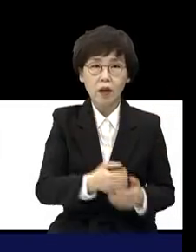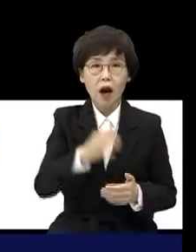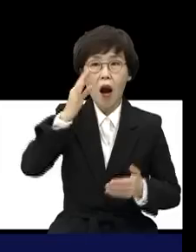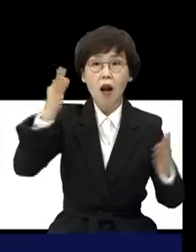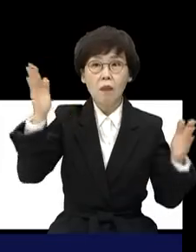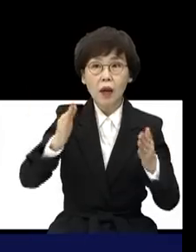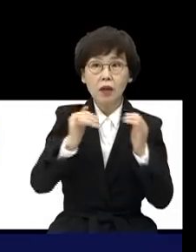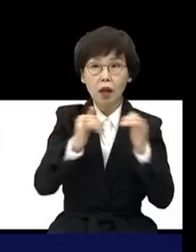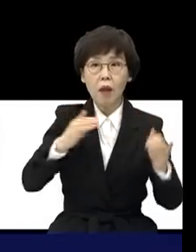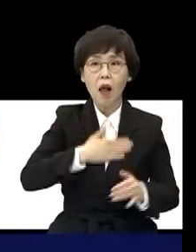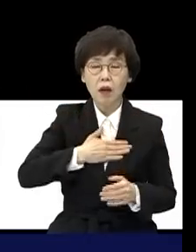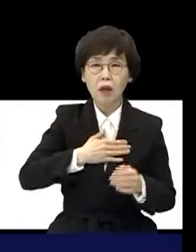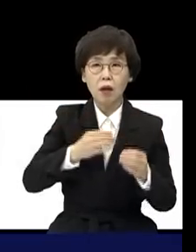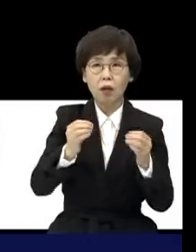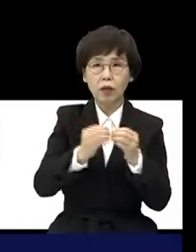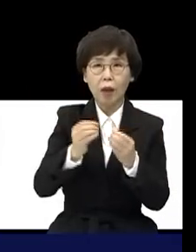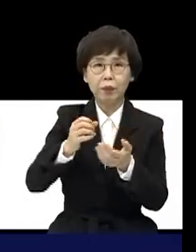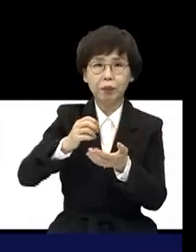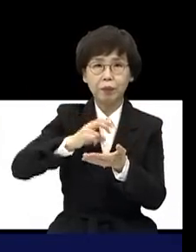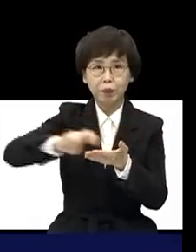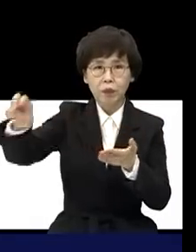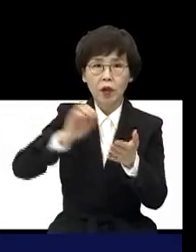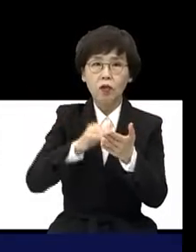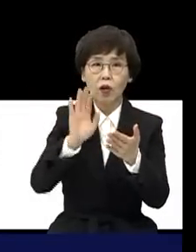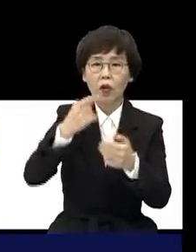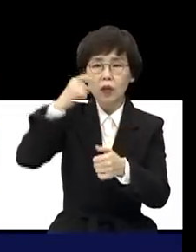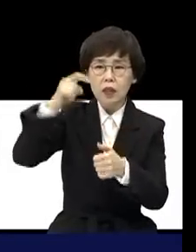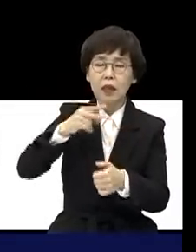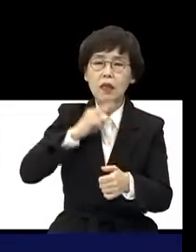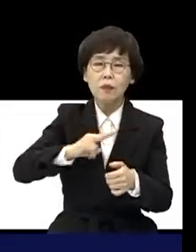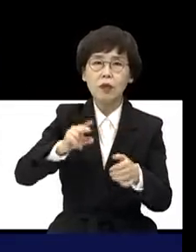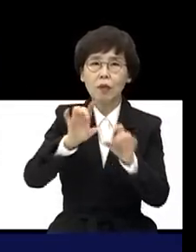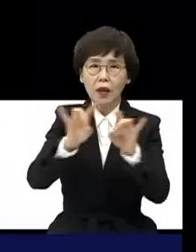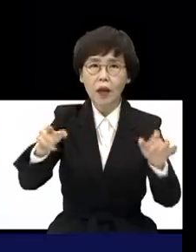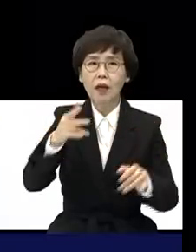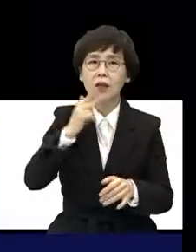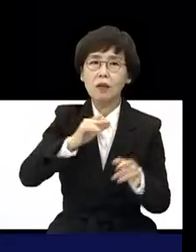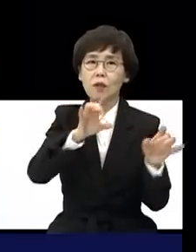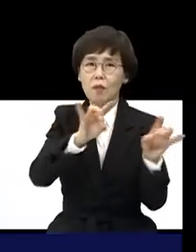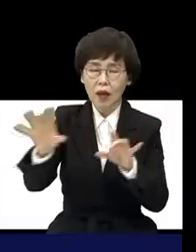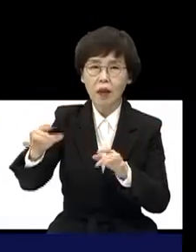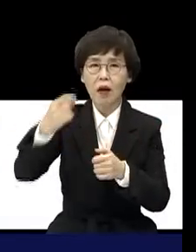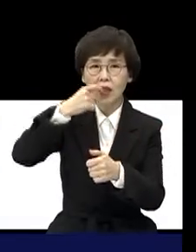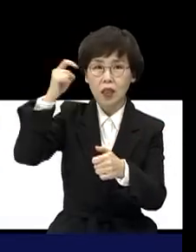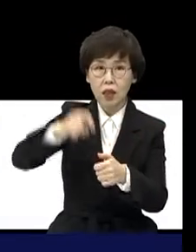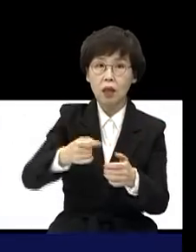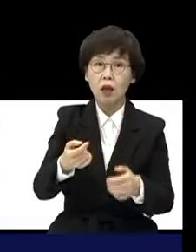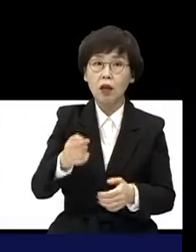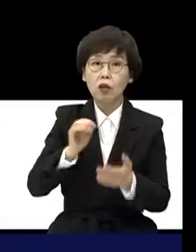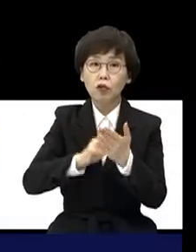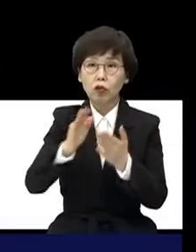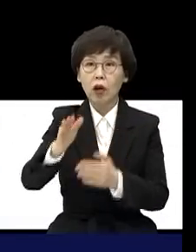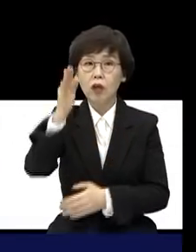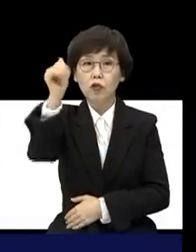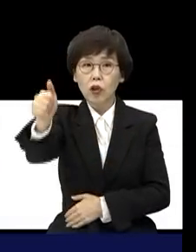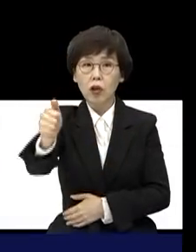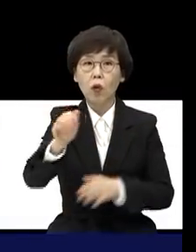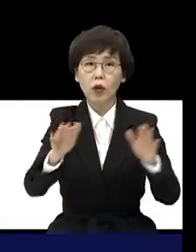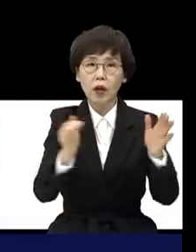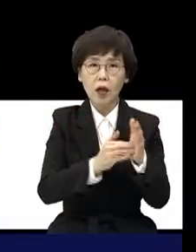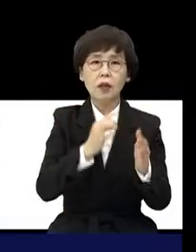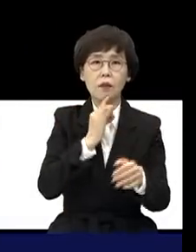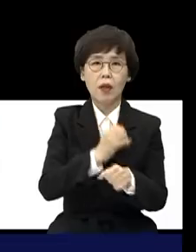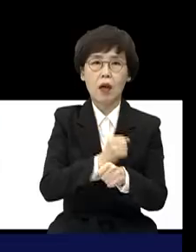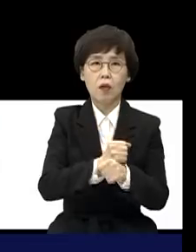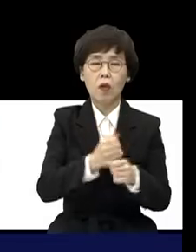뒤에도 지시는 2분에서 7분 간격으로 이어졌습니다. 이후 점주는 오늘까지만 하시고 근무 금지라며